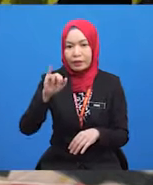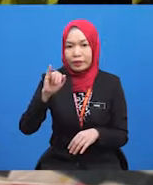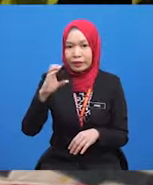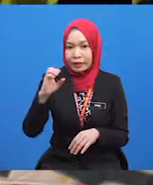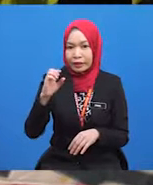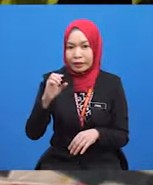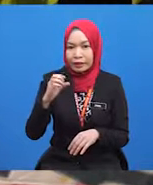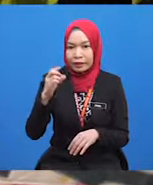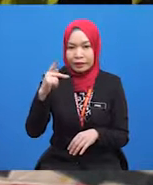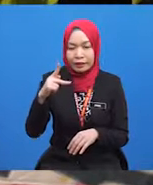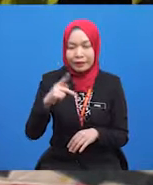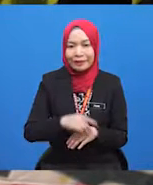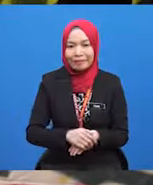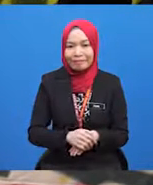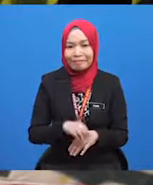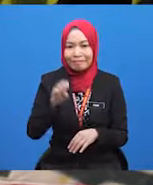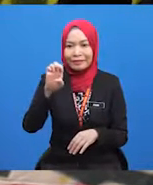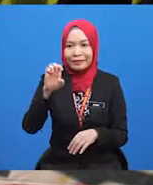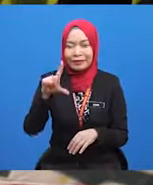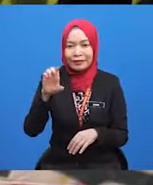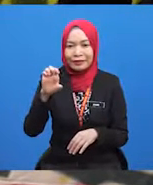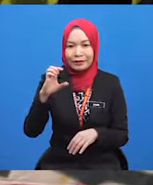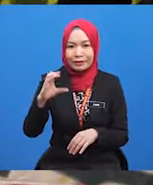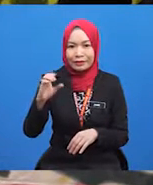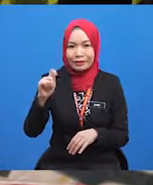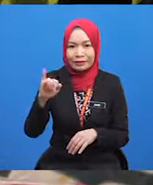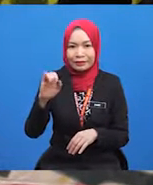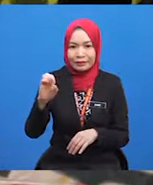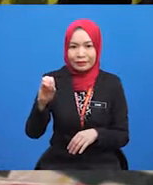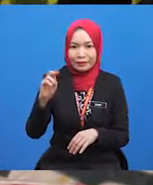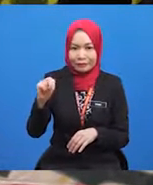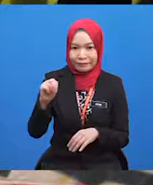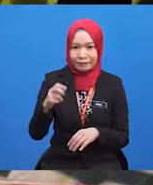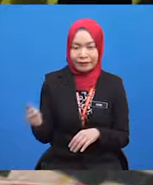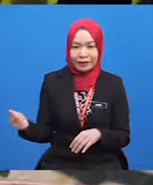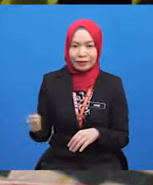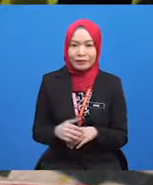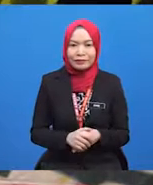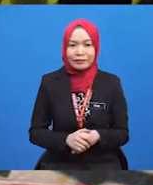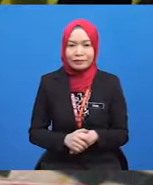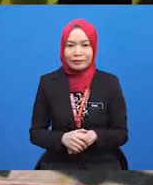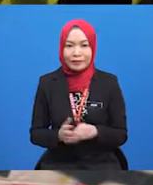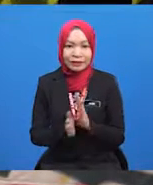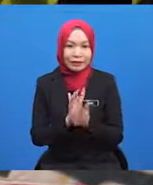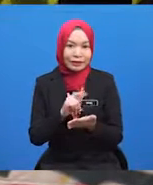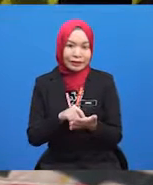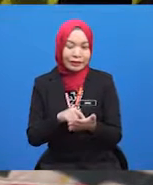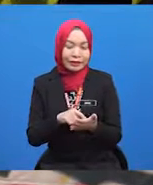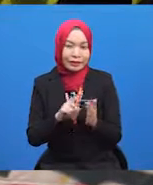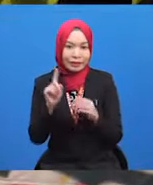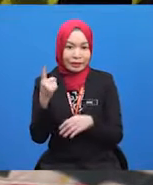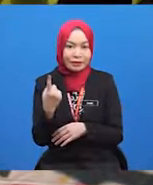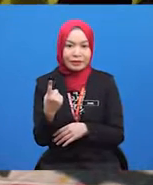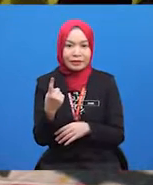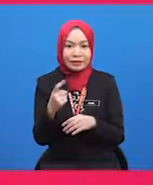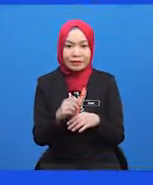Senangkan murid-murid? Ini sahaja langkah-langkah cropping image yang ingin cikgu tunjukkan menggunakan 3 teknik yang